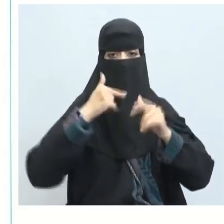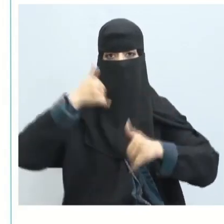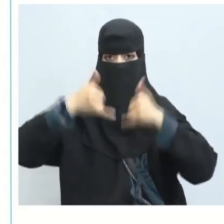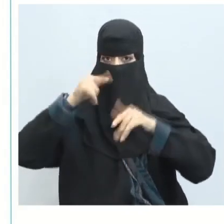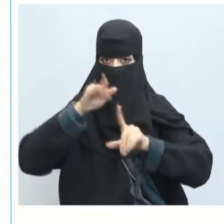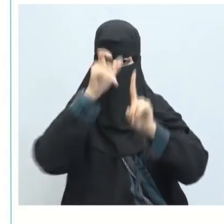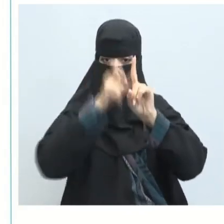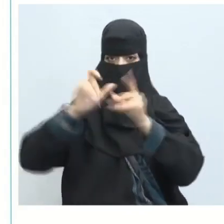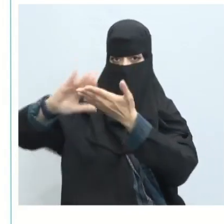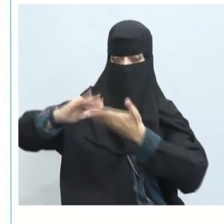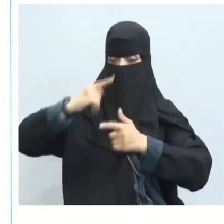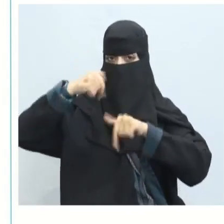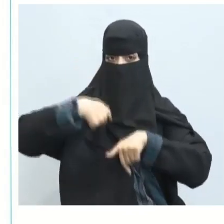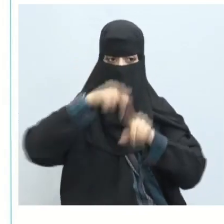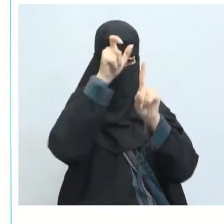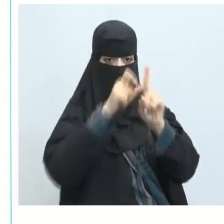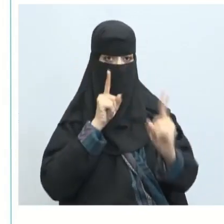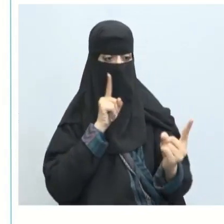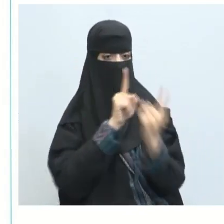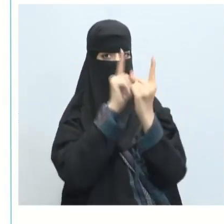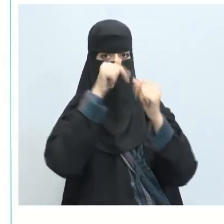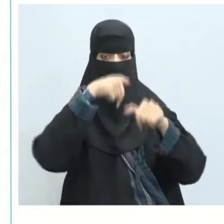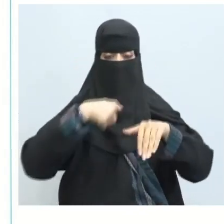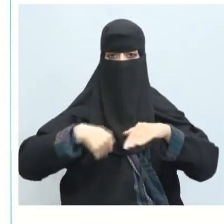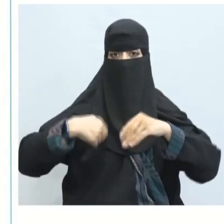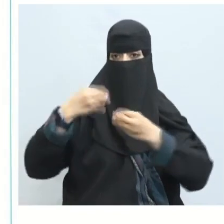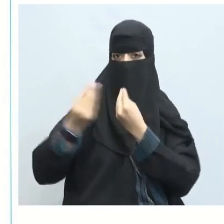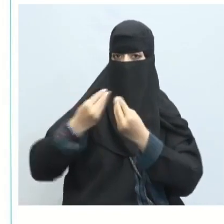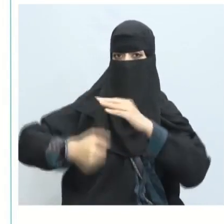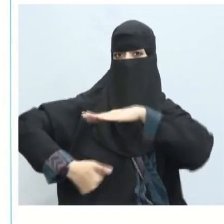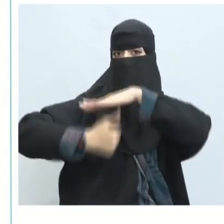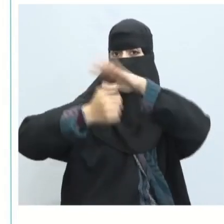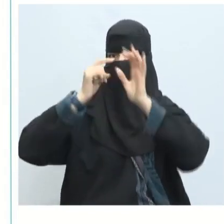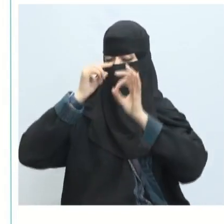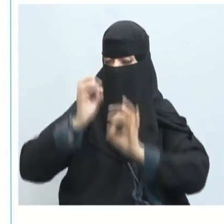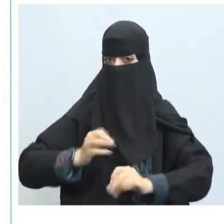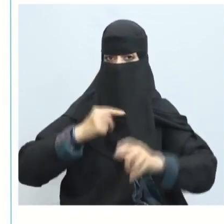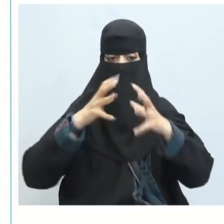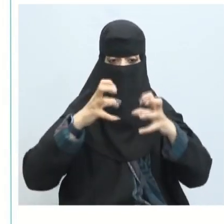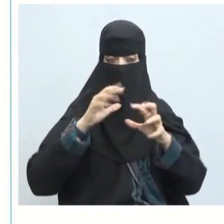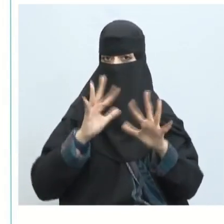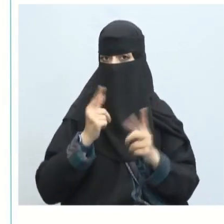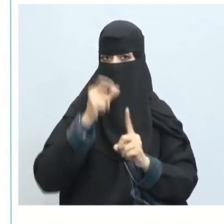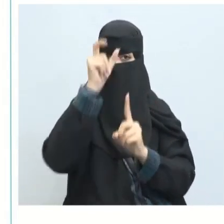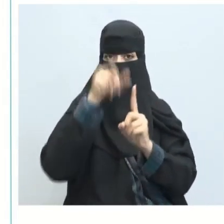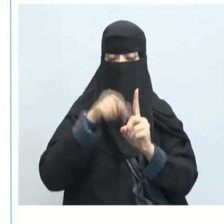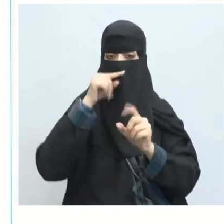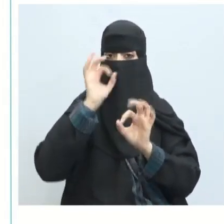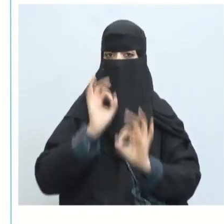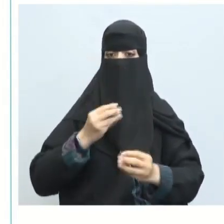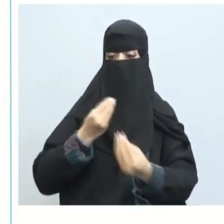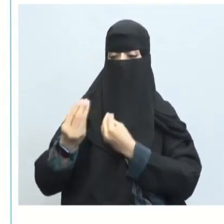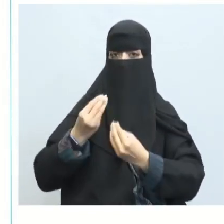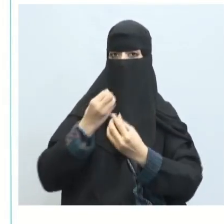يتواصل مع عملاء مع زملاء مع رؤساء وفصلنا كيف كيف يتميز السكرتير في تواصله مع